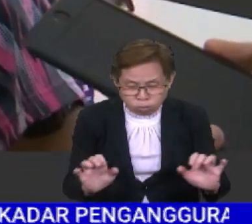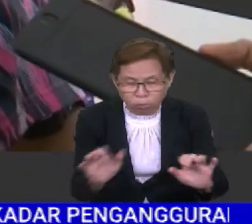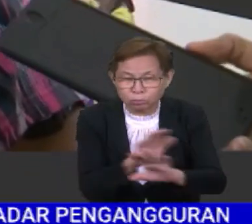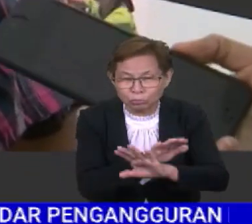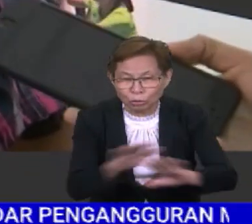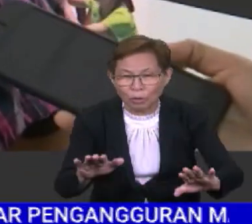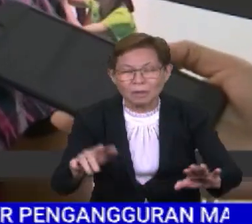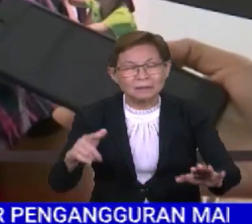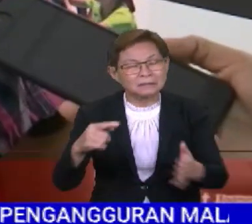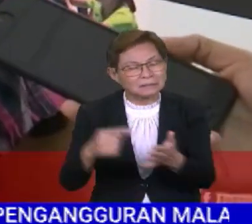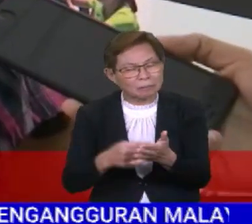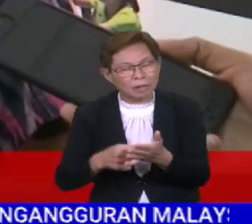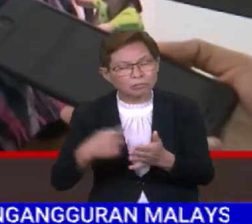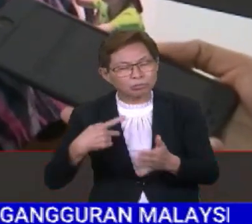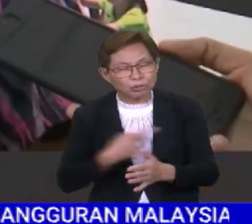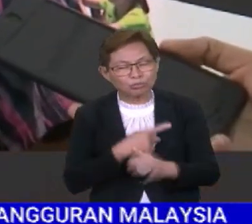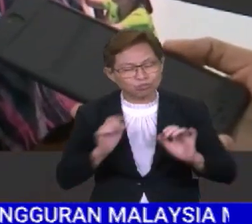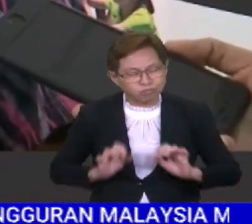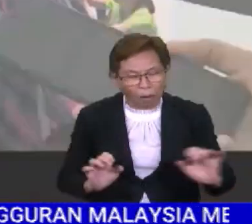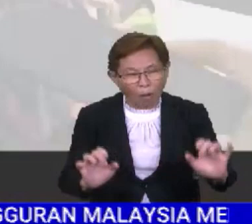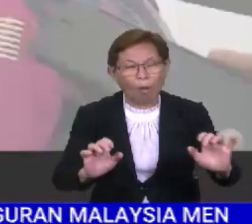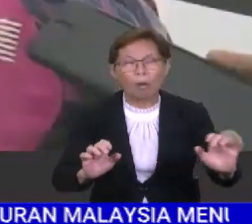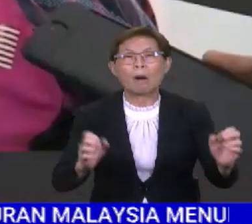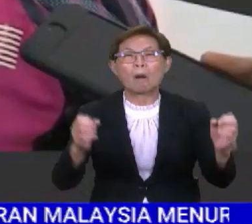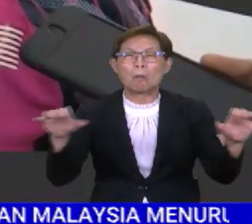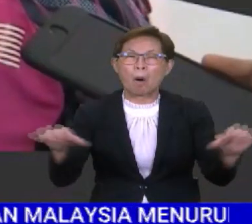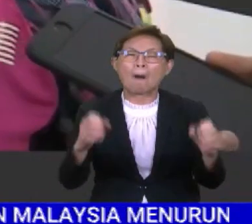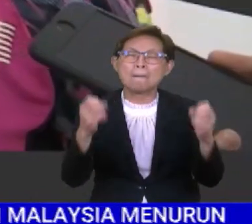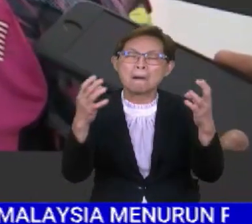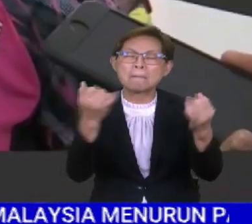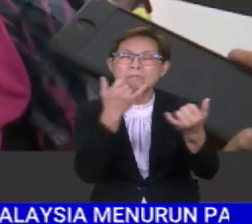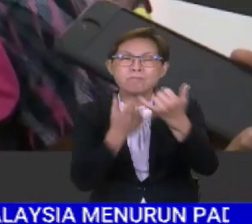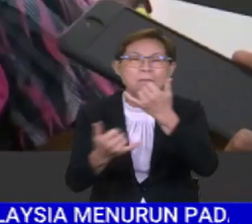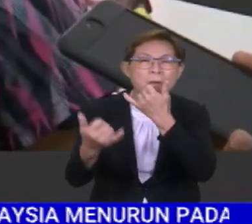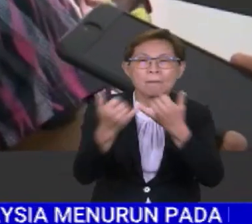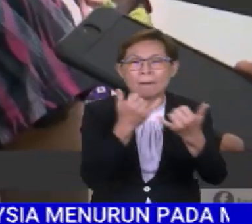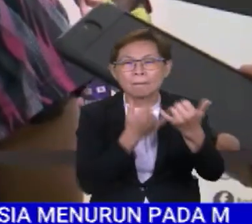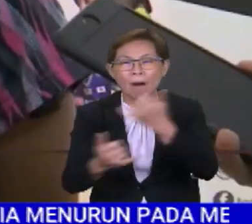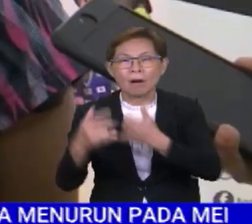sometimes when we too rush, we did a lot of silly mistakes. The main thing